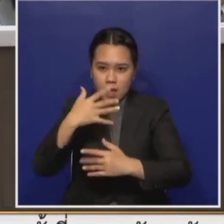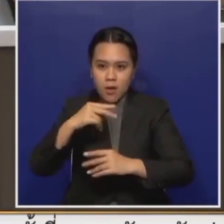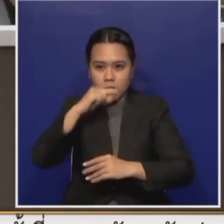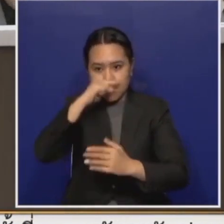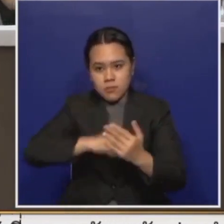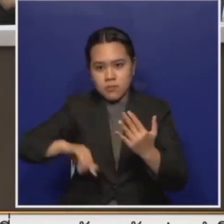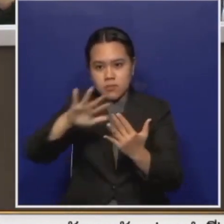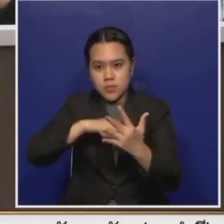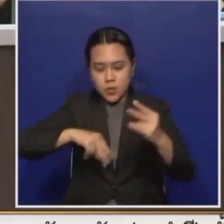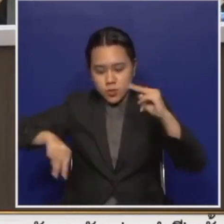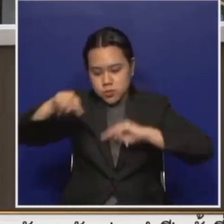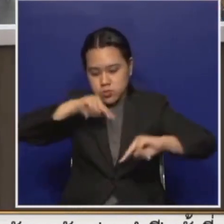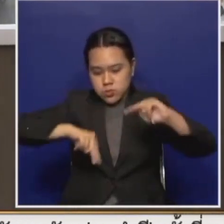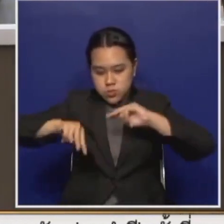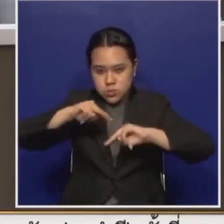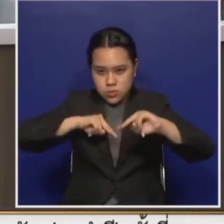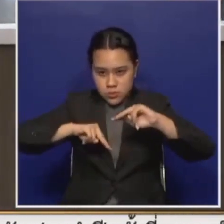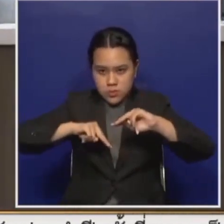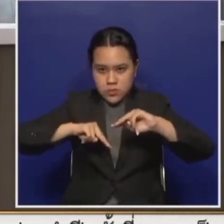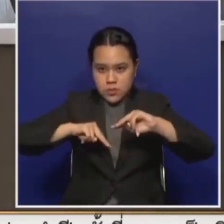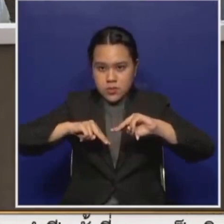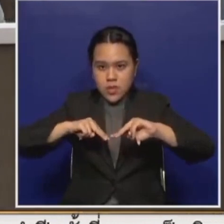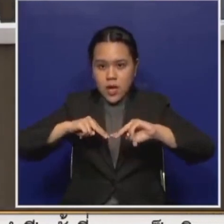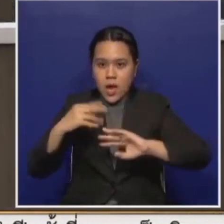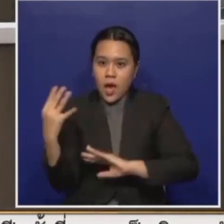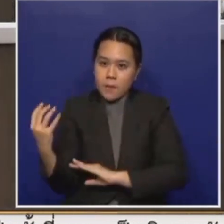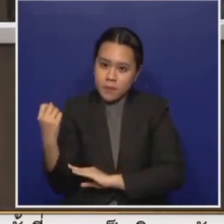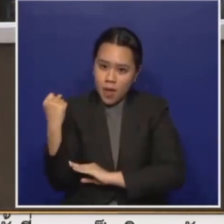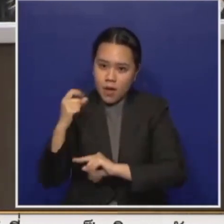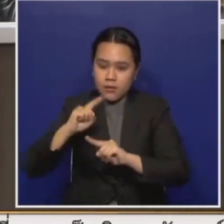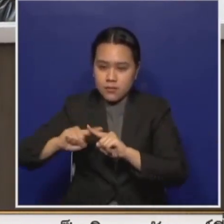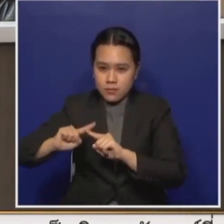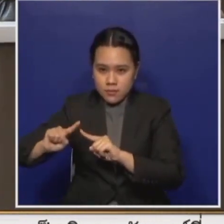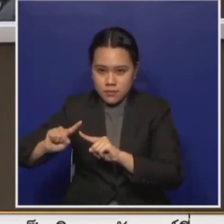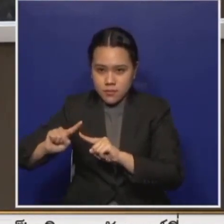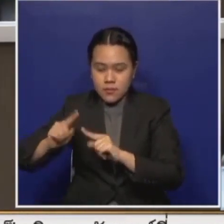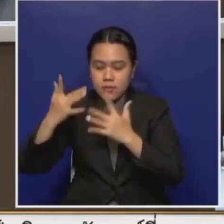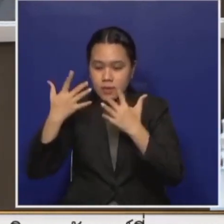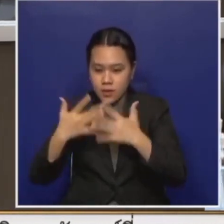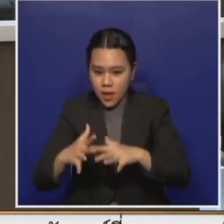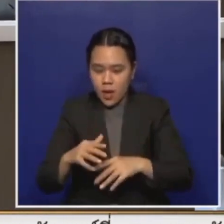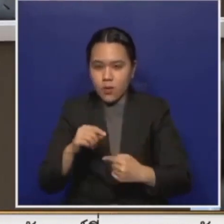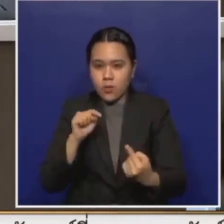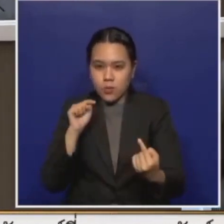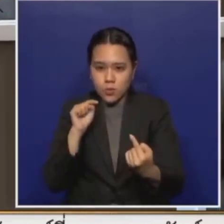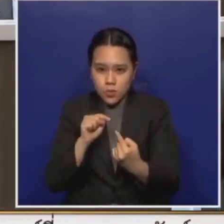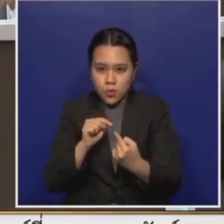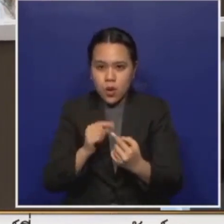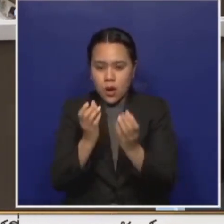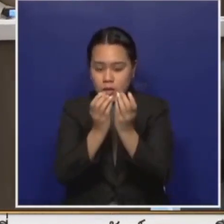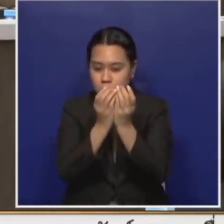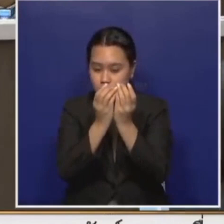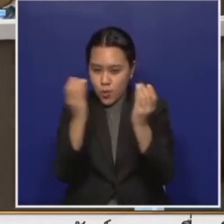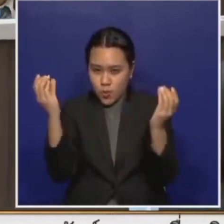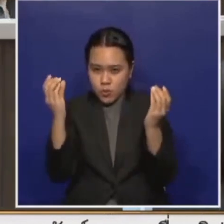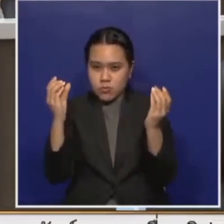ยัยืดอำนาดแล้ววางแว thangการสอพรออำนาดโดยการใช้รทธรมนวเป็เค